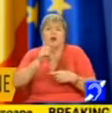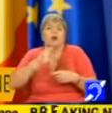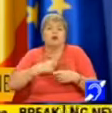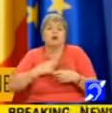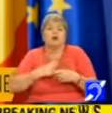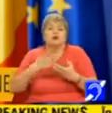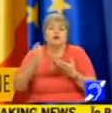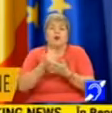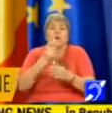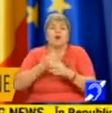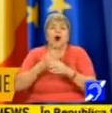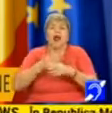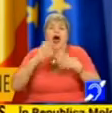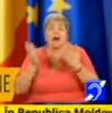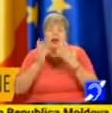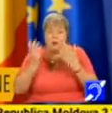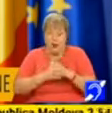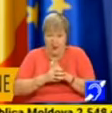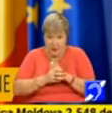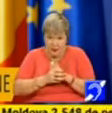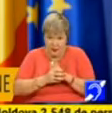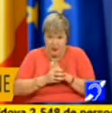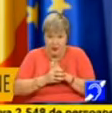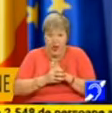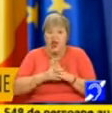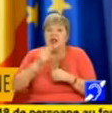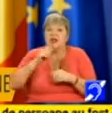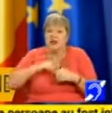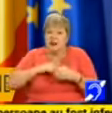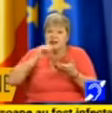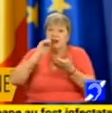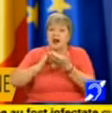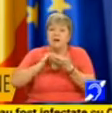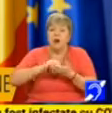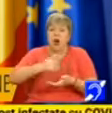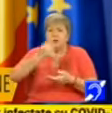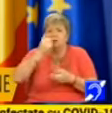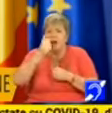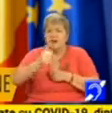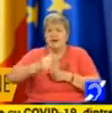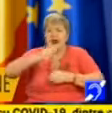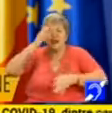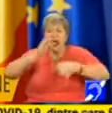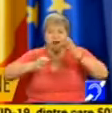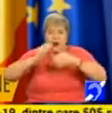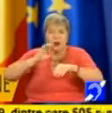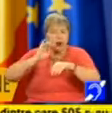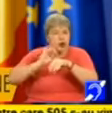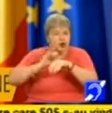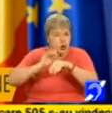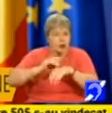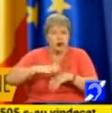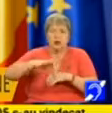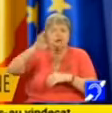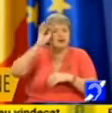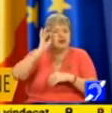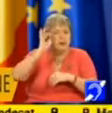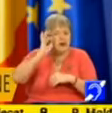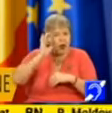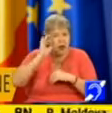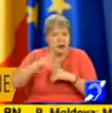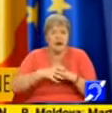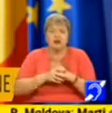virus. Este evidentă nevoie de evaluare a medicilor, a specialiștilor, dar și o